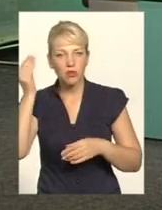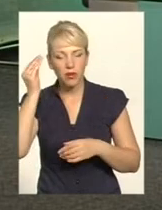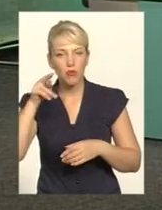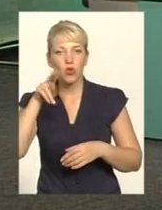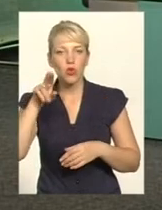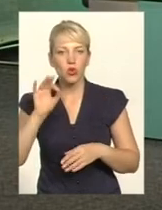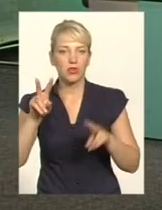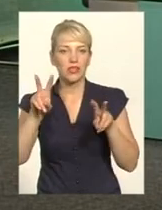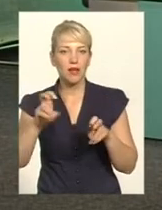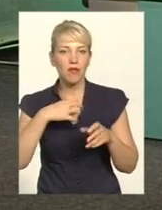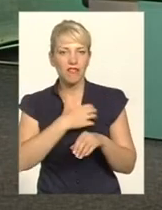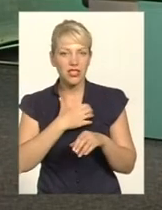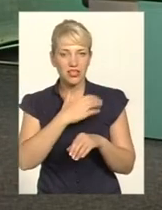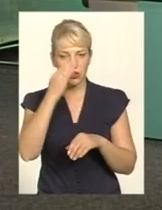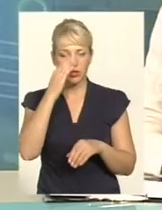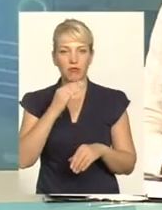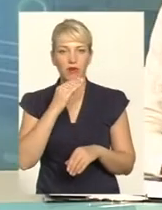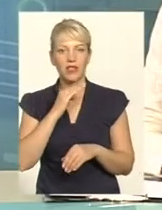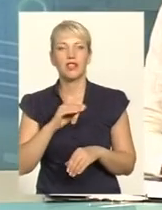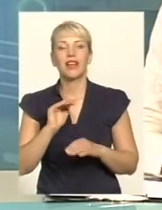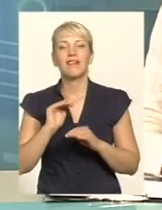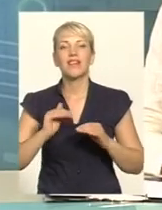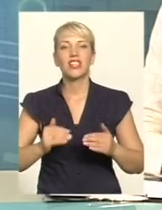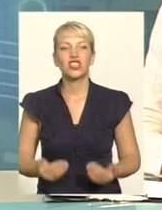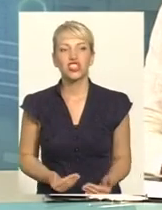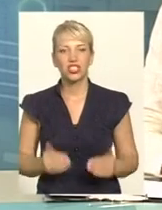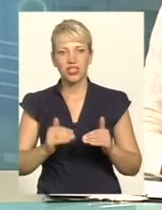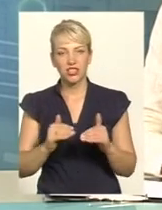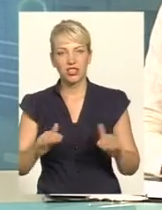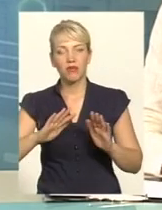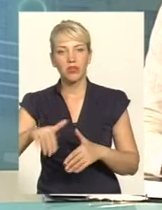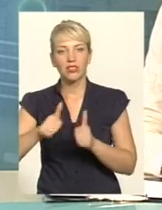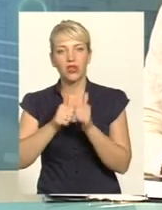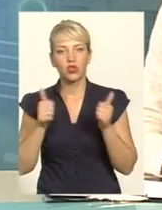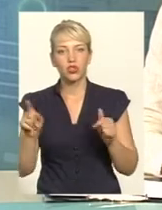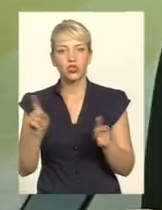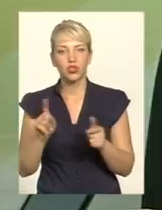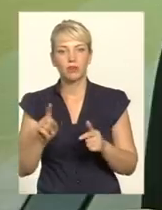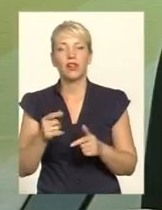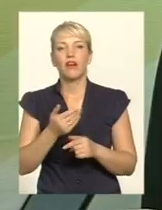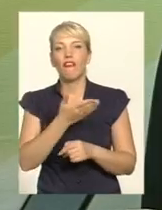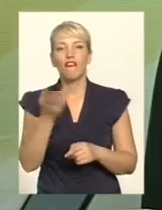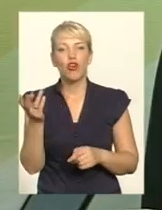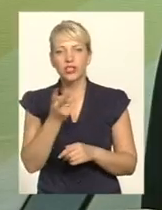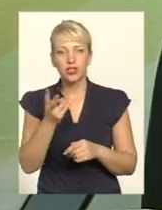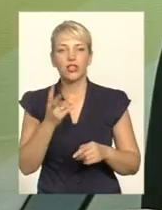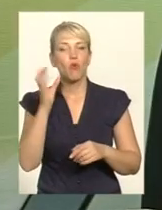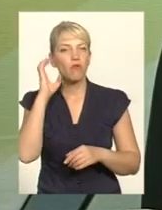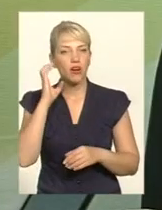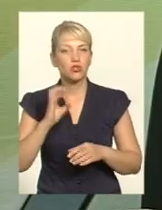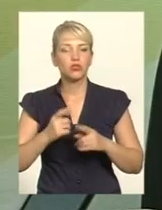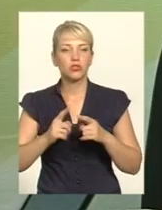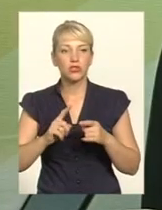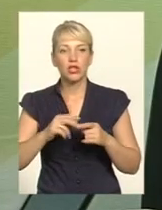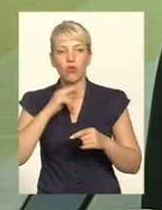батька в житті дитини після розлучення, і щоб вони уважно прослухали сьогоднішню передачу, а саме головне,